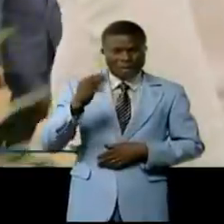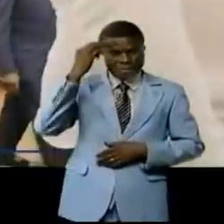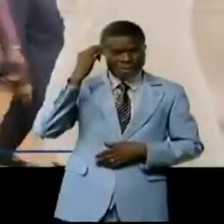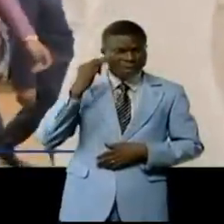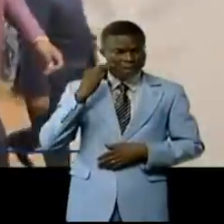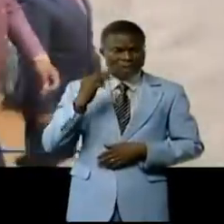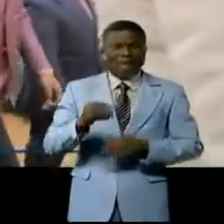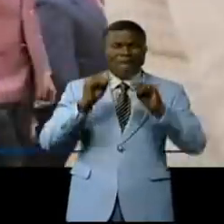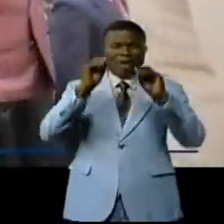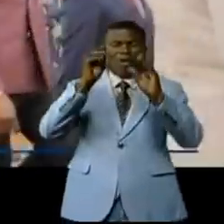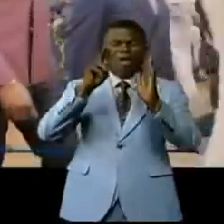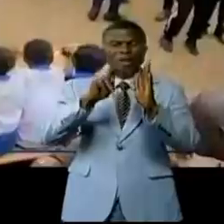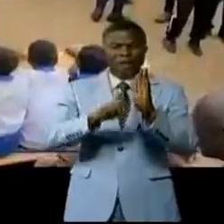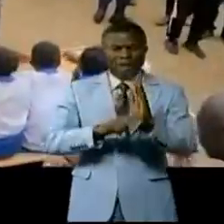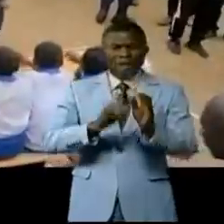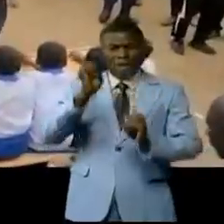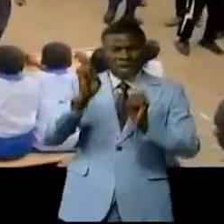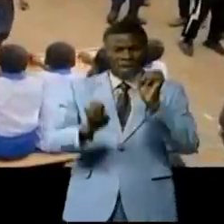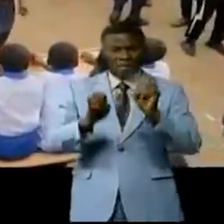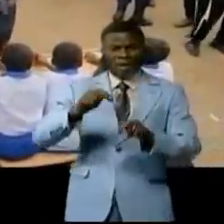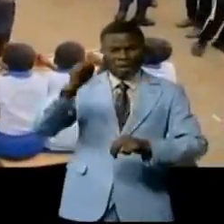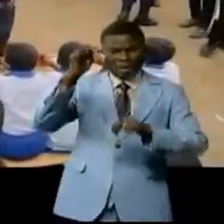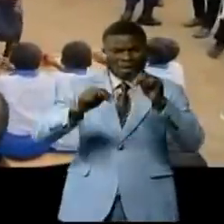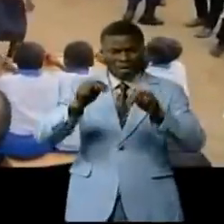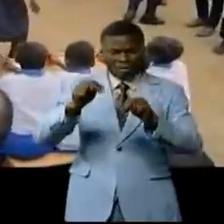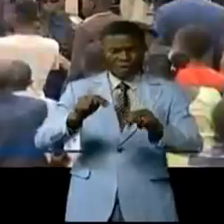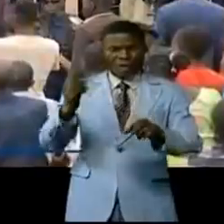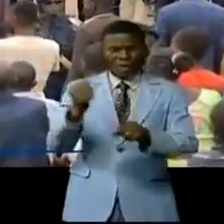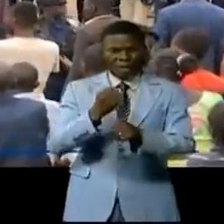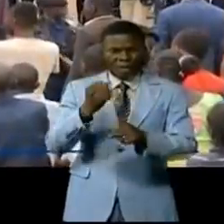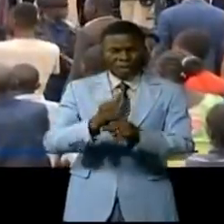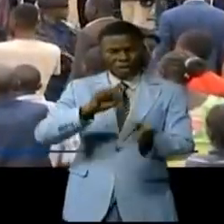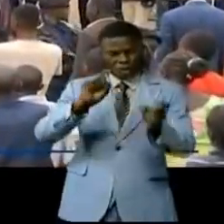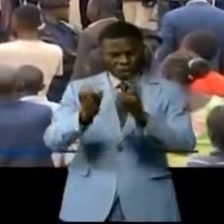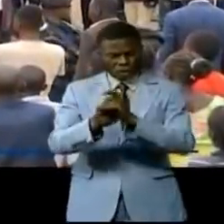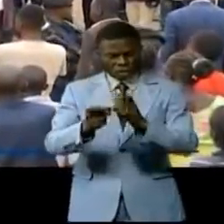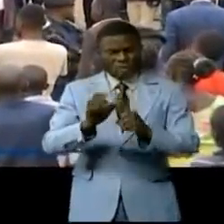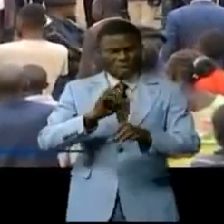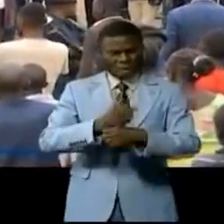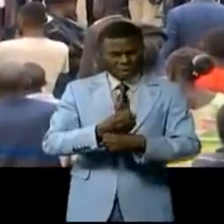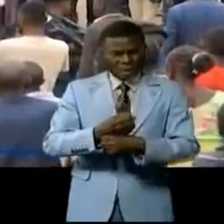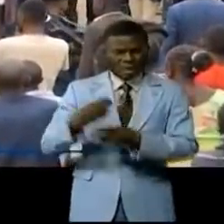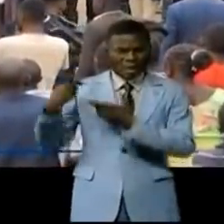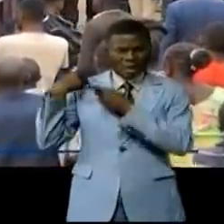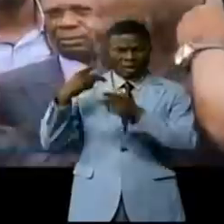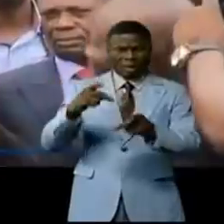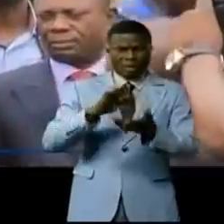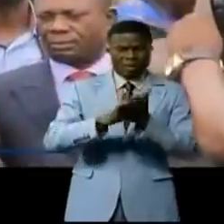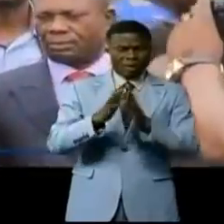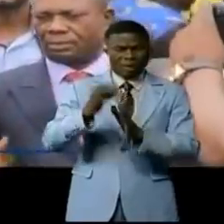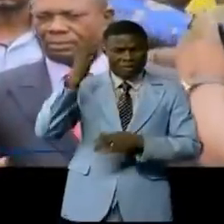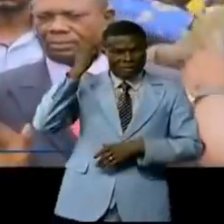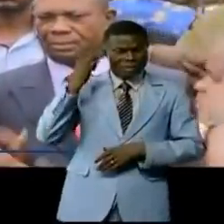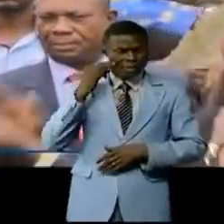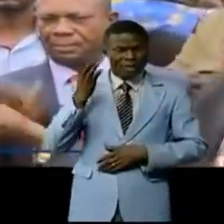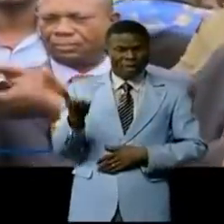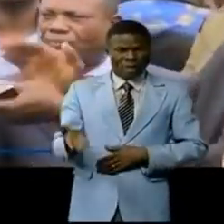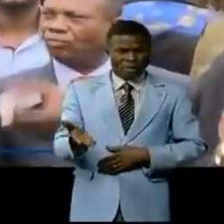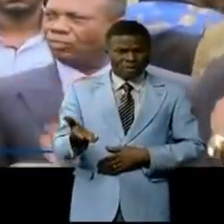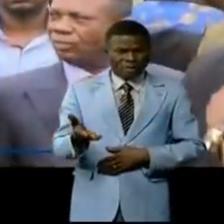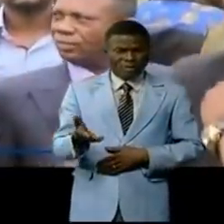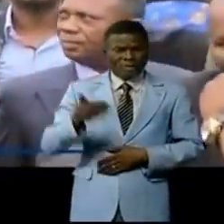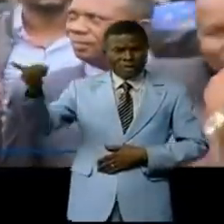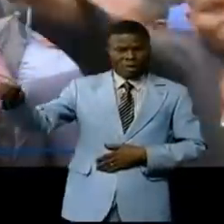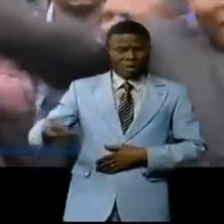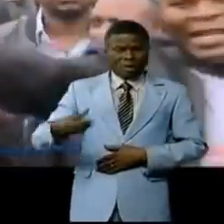de l'EPST pour évaluer les niveaux de la mise en œuvre de réformes qu'il a initiées depuis qu'il est à la tête de ses ministères. Reçu par